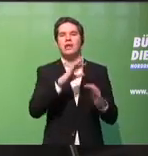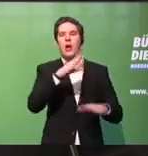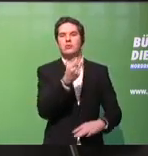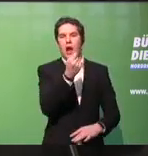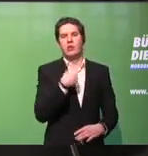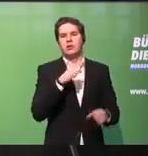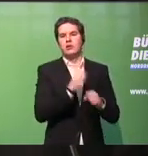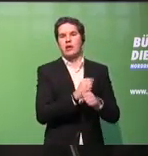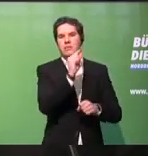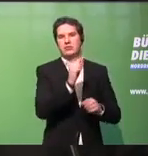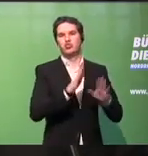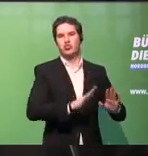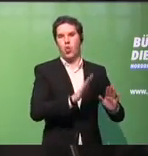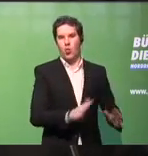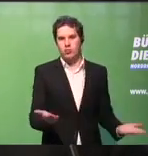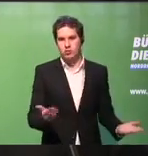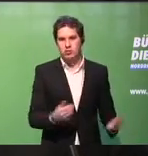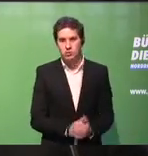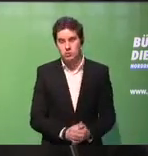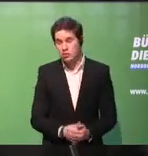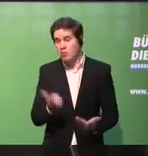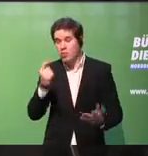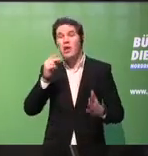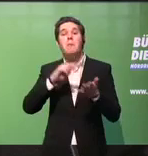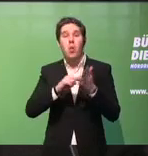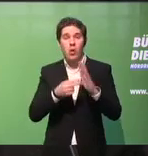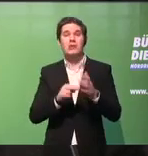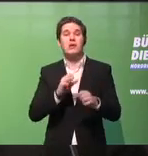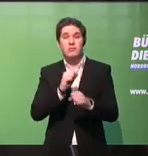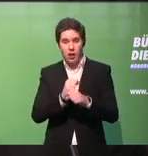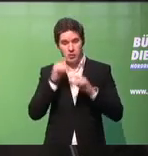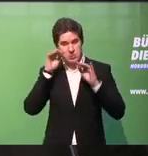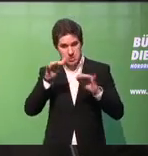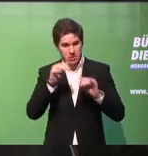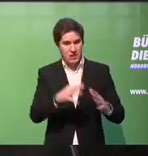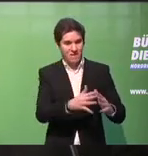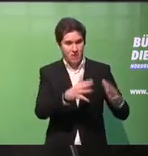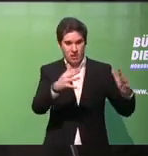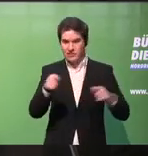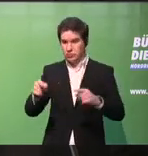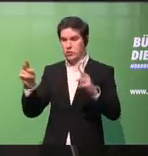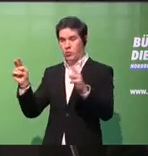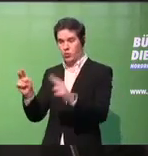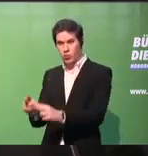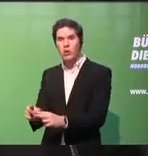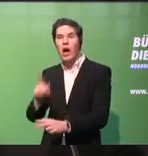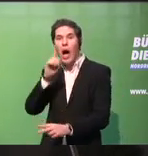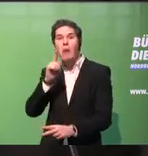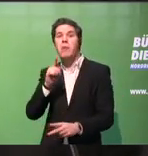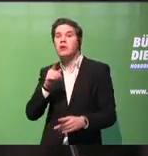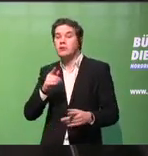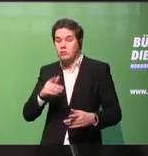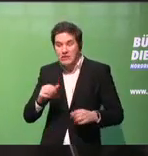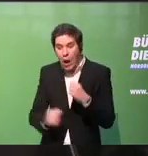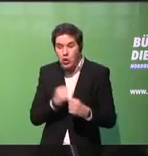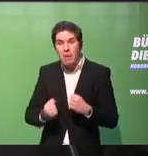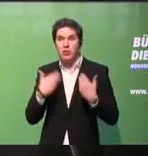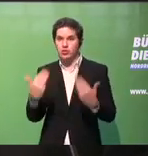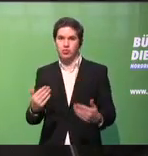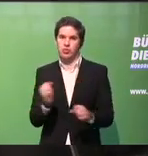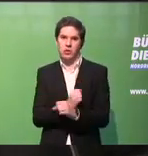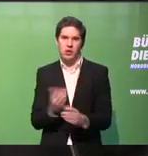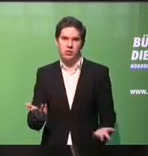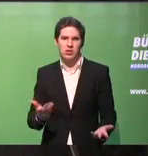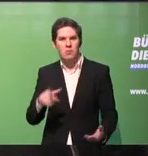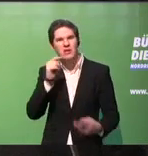kann Wachstum hier und Schrumpfung dort zwar ermöglichen, aber nicht herbeiführen. Politik muss aber Antworten darauf haben,